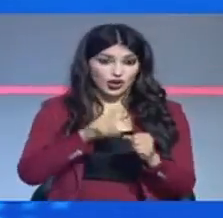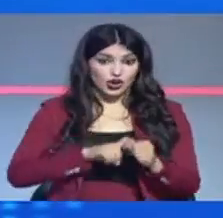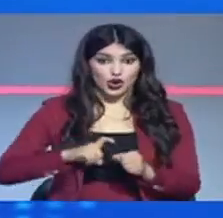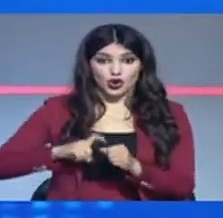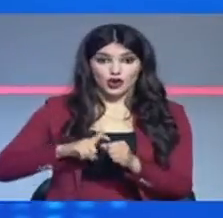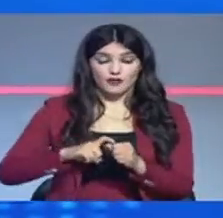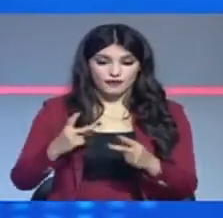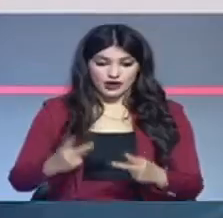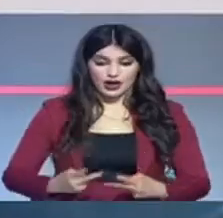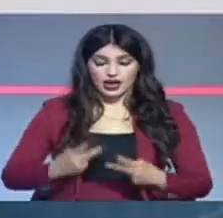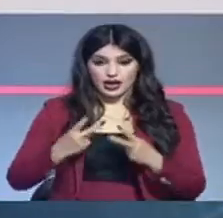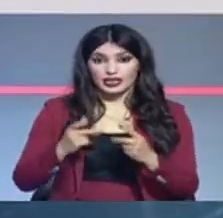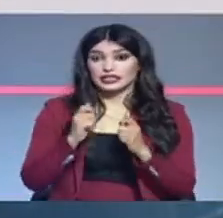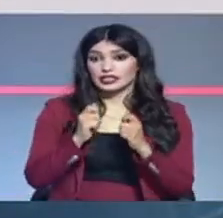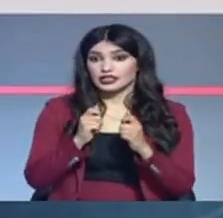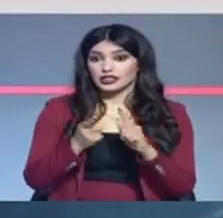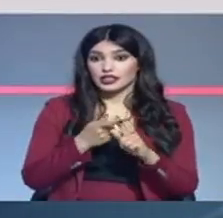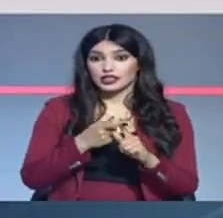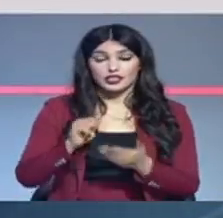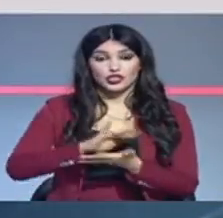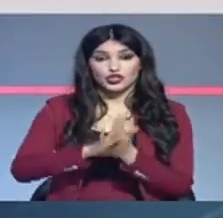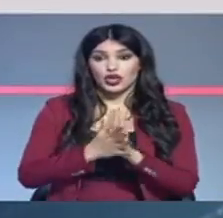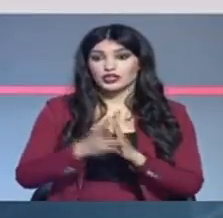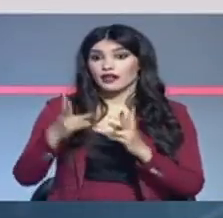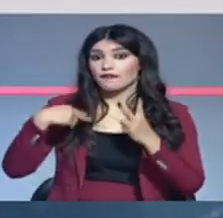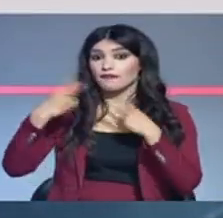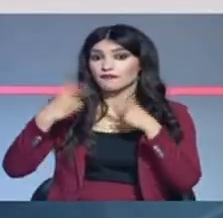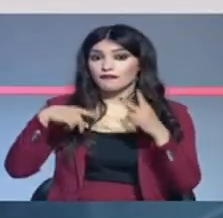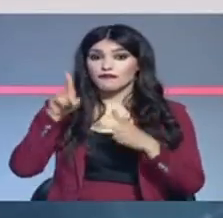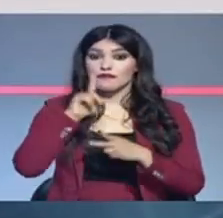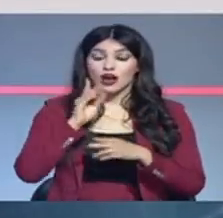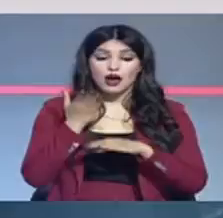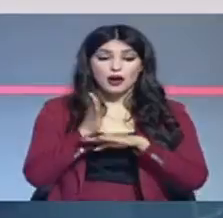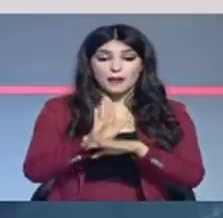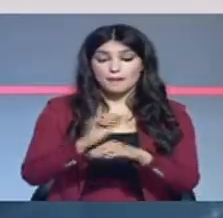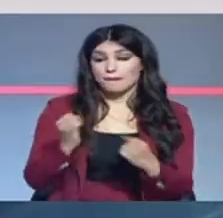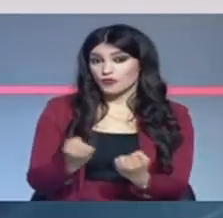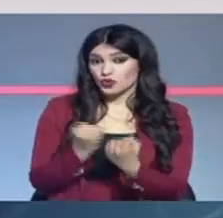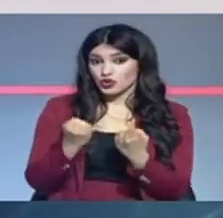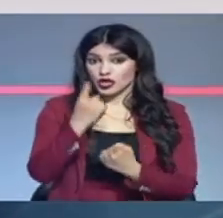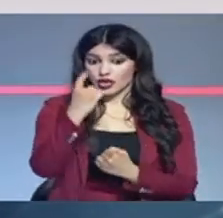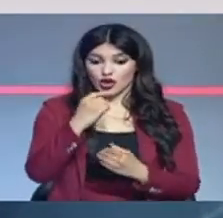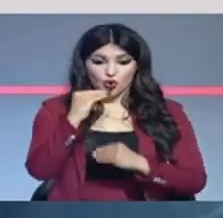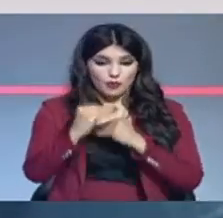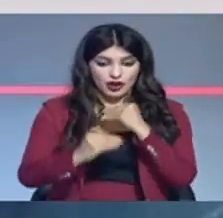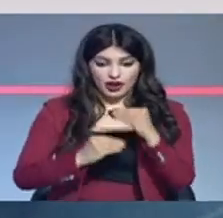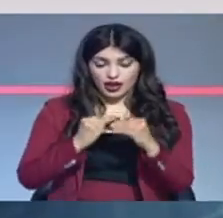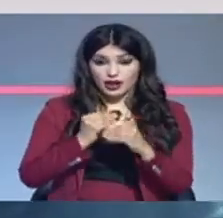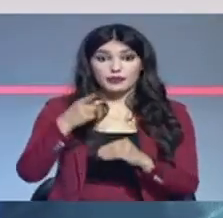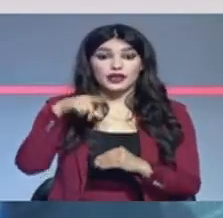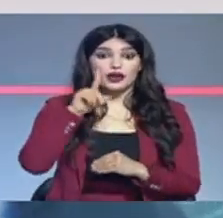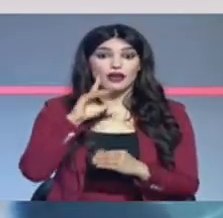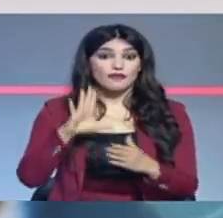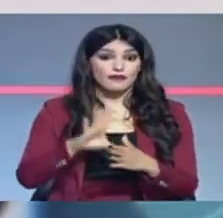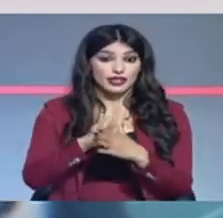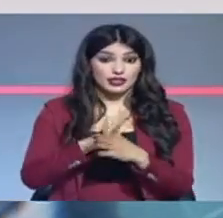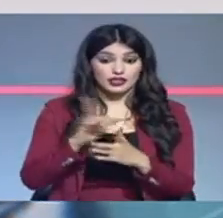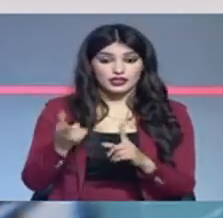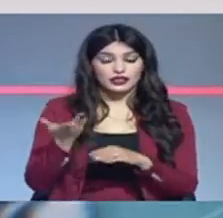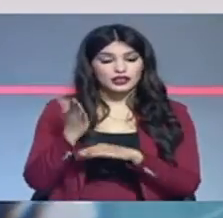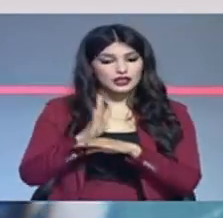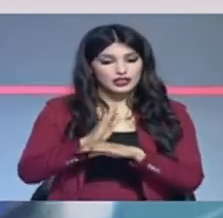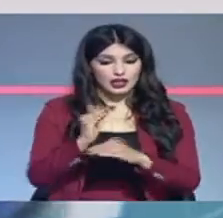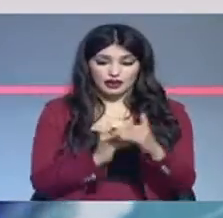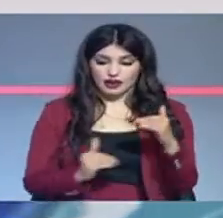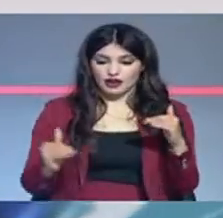بدون سجلته جمعيه اصوات نساء ونددت به بمناسبه يوم المراه العالمي في بيان دعت فيه الى تحقيق